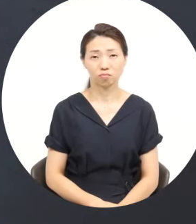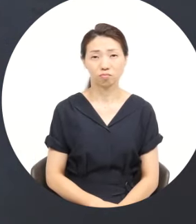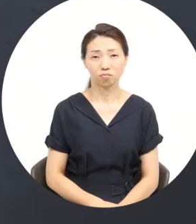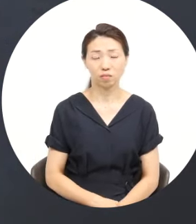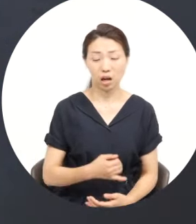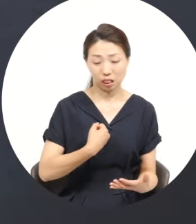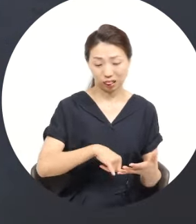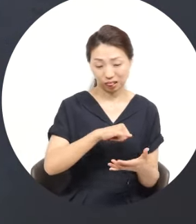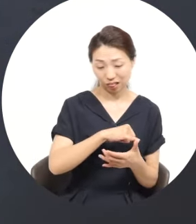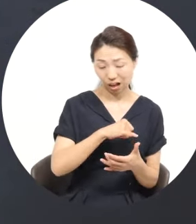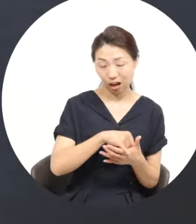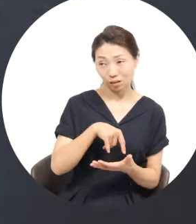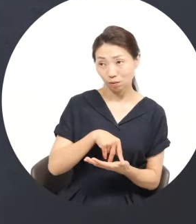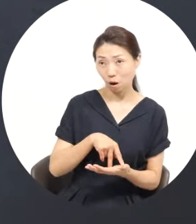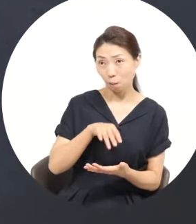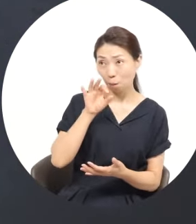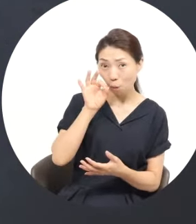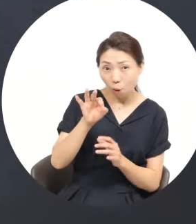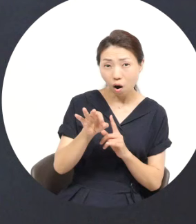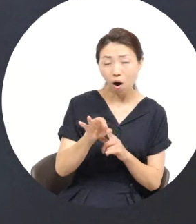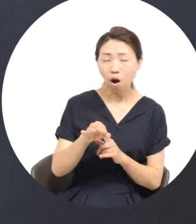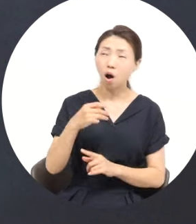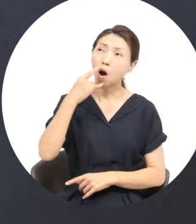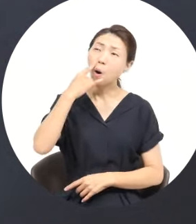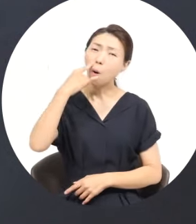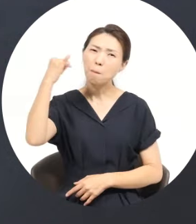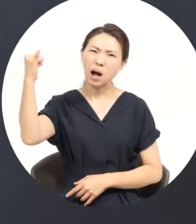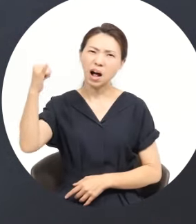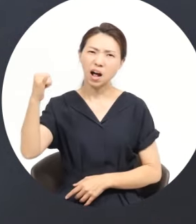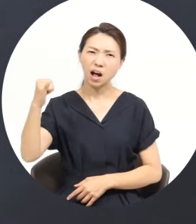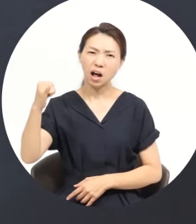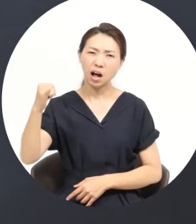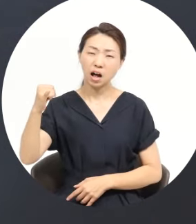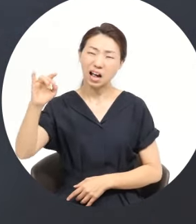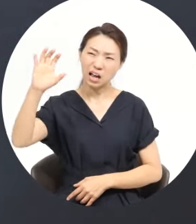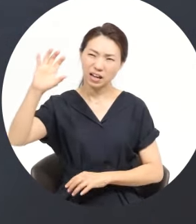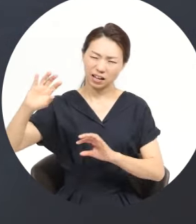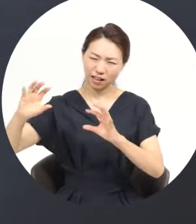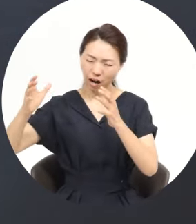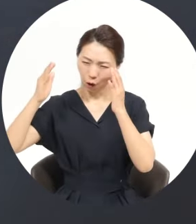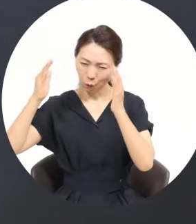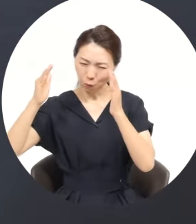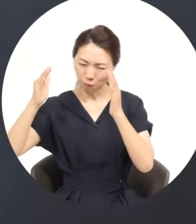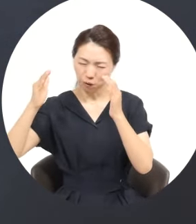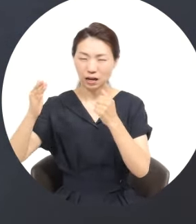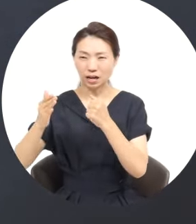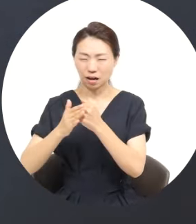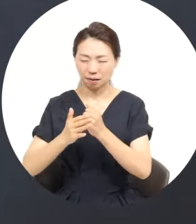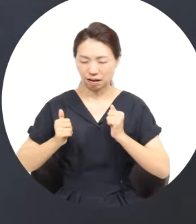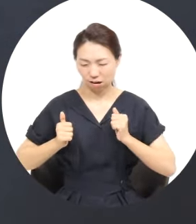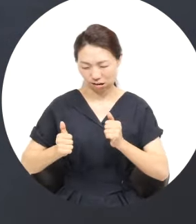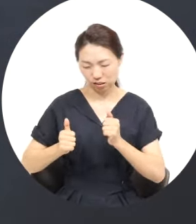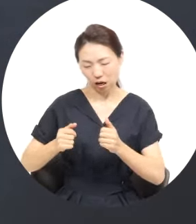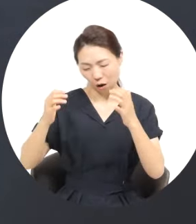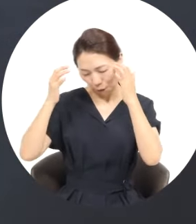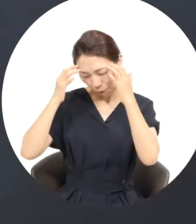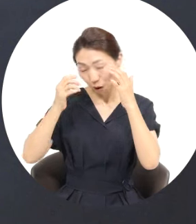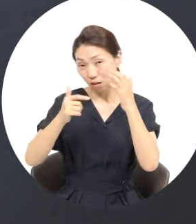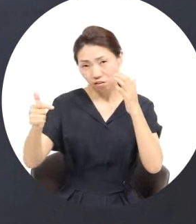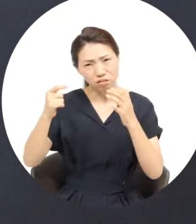그러니까 애가 볼 때는 엄마가 나를 이렇게 유학시키려고 고생한다 이렇게 애들은 생각 안